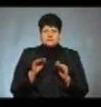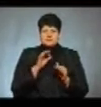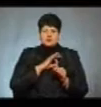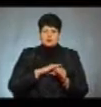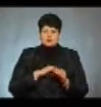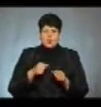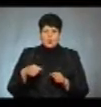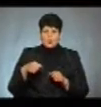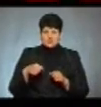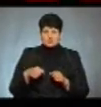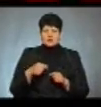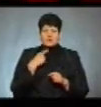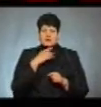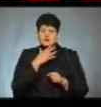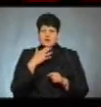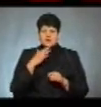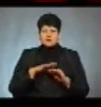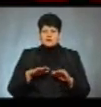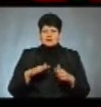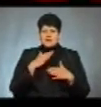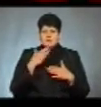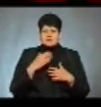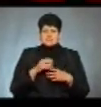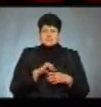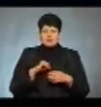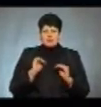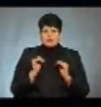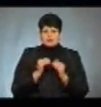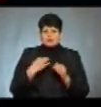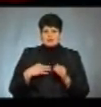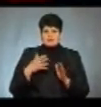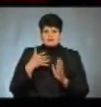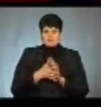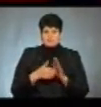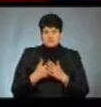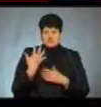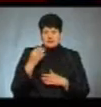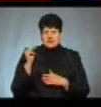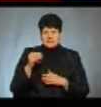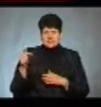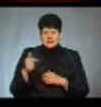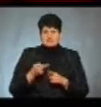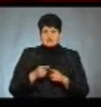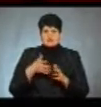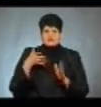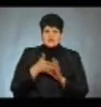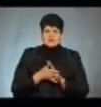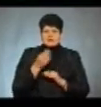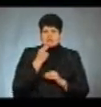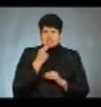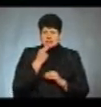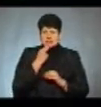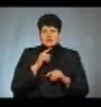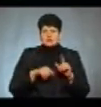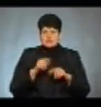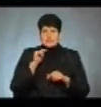кошика. Зі слів багатодітної мами, на наймолодшого сина в місяць вона витрачає близько 5000 гривень. Це витрати на їжу, хоча родина